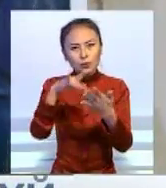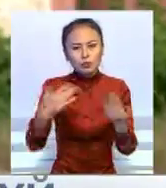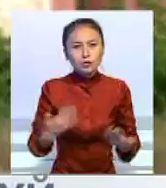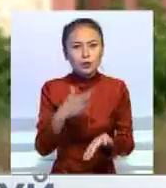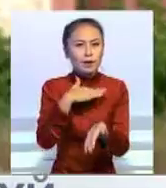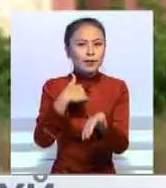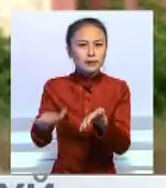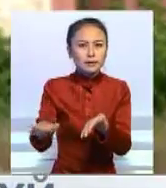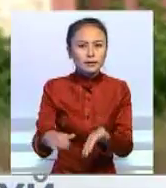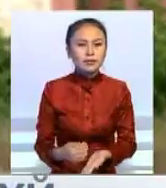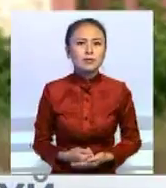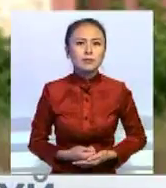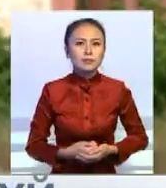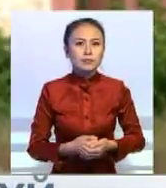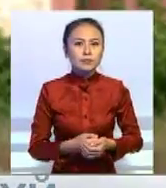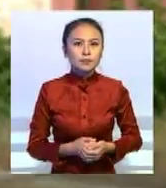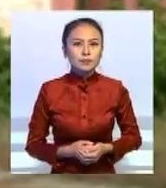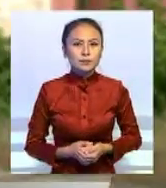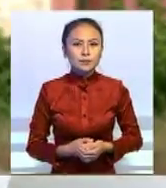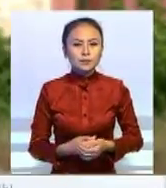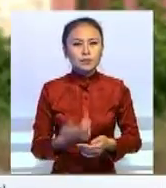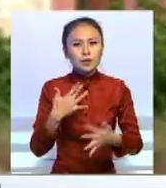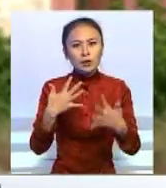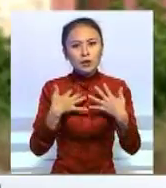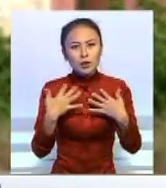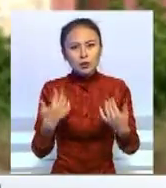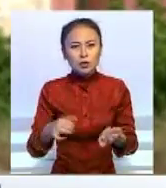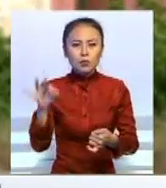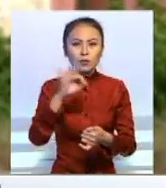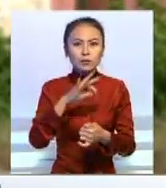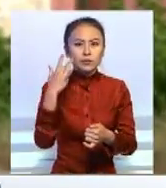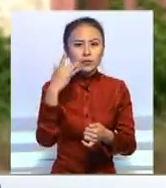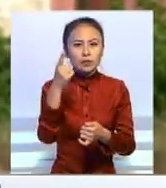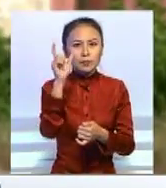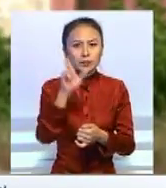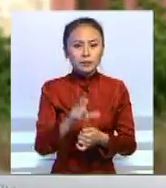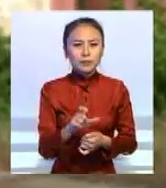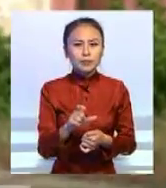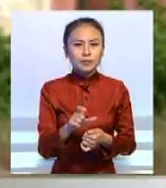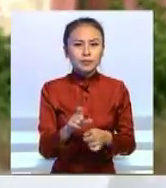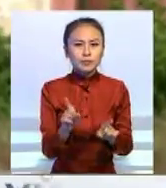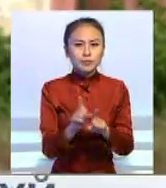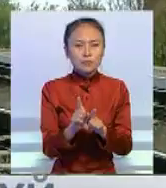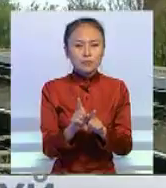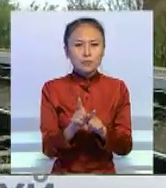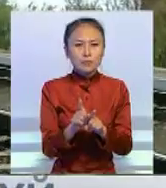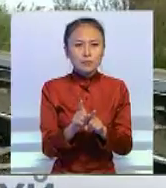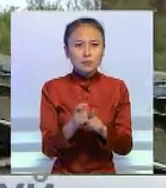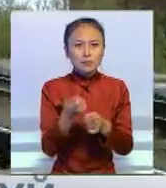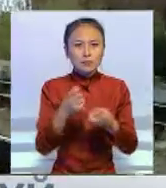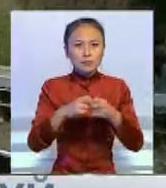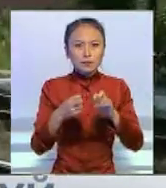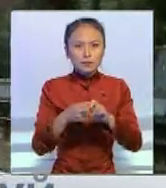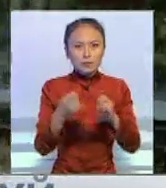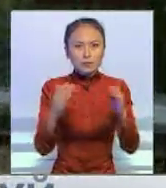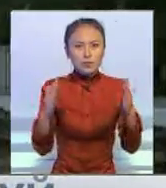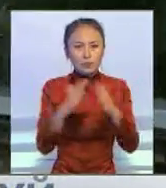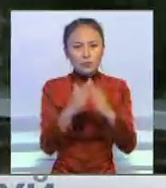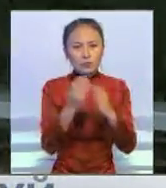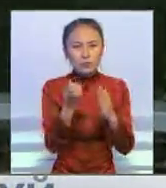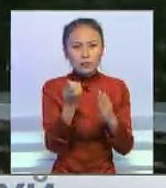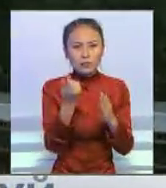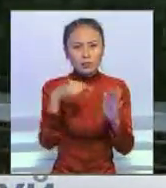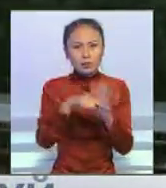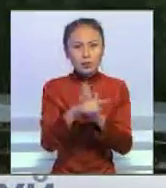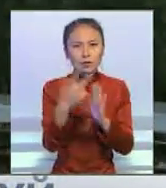тартқан. Денсаулығында жүйелі түрде тексеруден өткізіп тұрады. Енді бұл кісінің қазіргі бір сұрап тұрған мәселесі, үйіне кішкене ғана